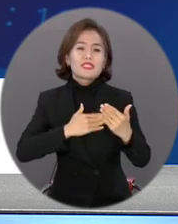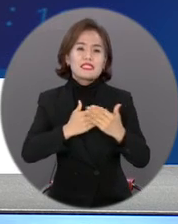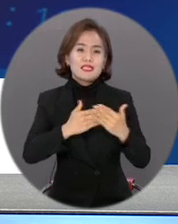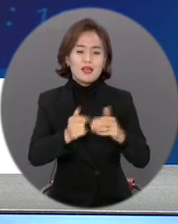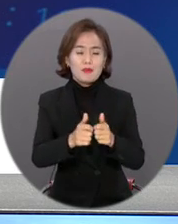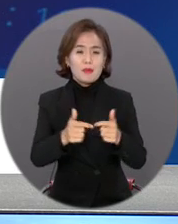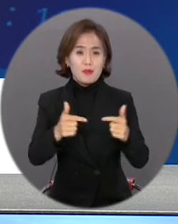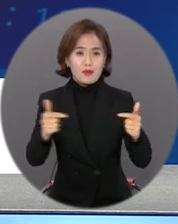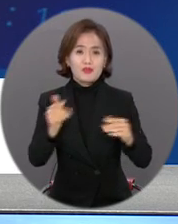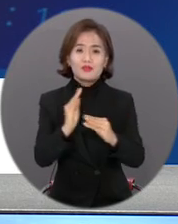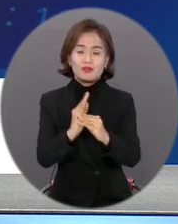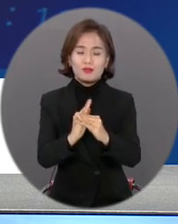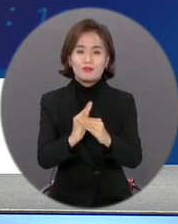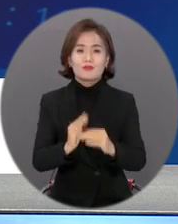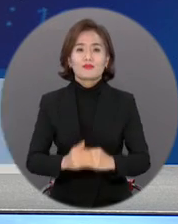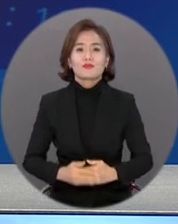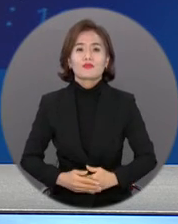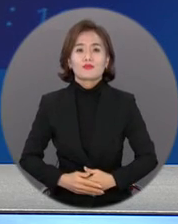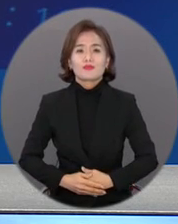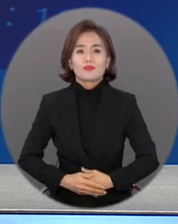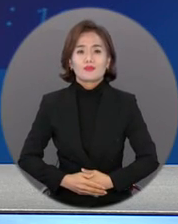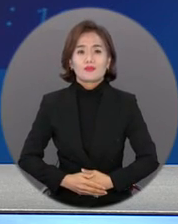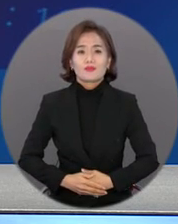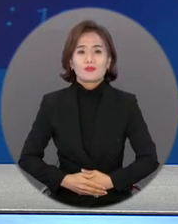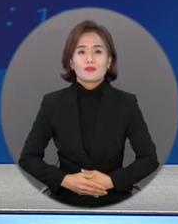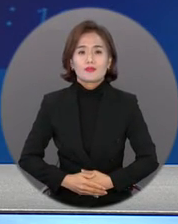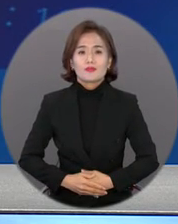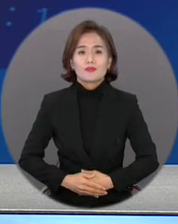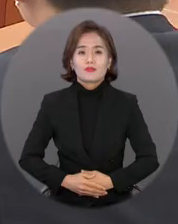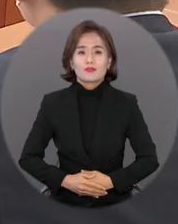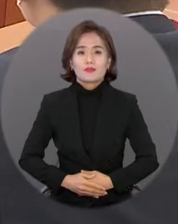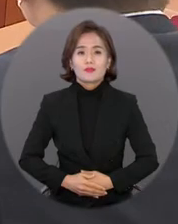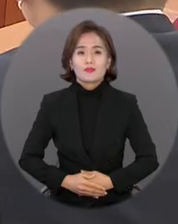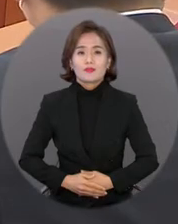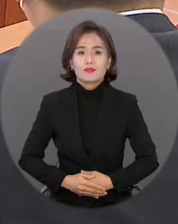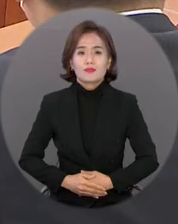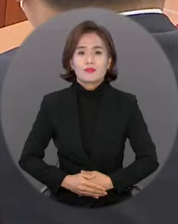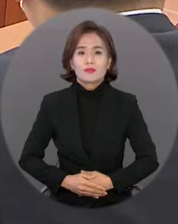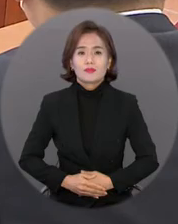긴장감이 고조되고 있습니다. 송정근 기자의 보도입니다.